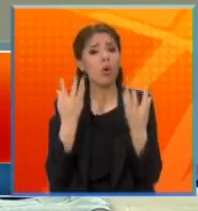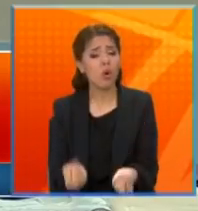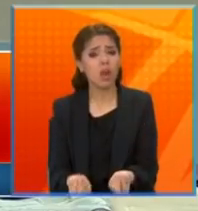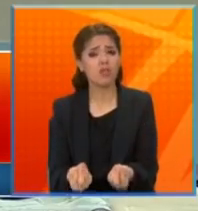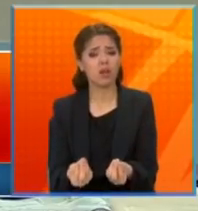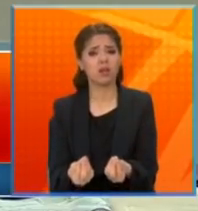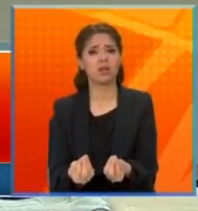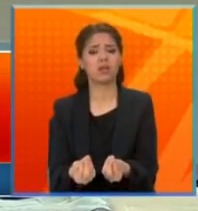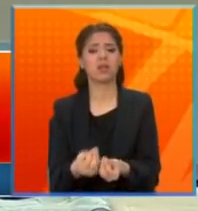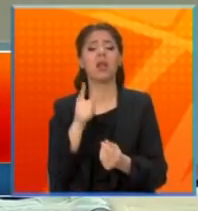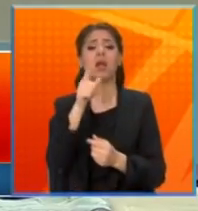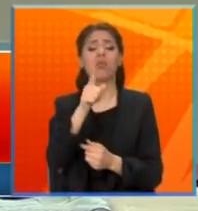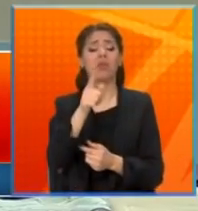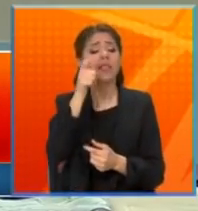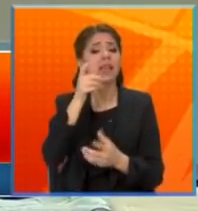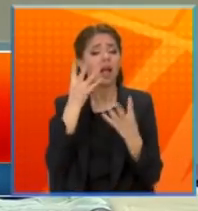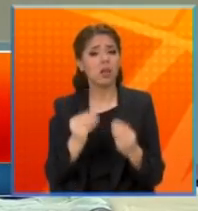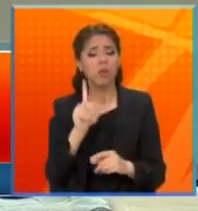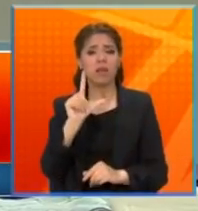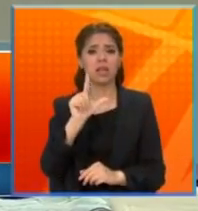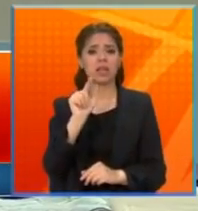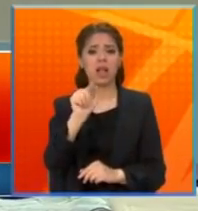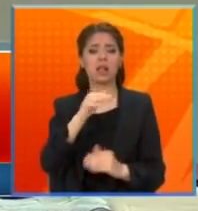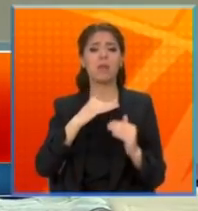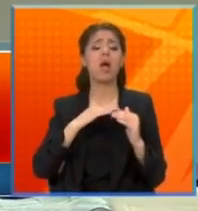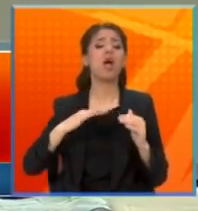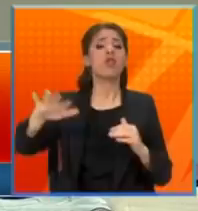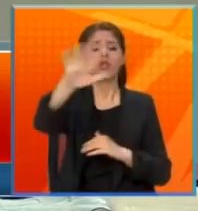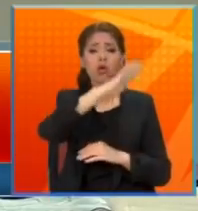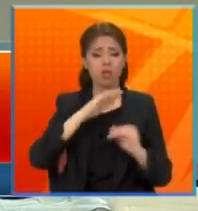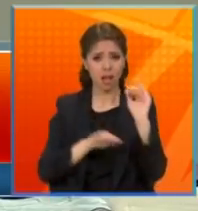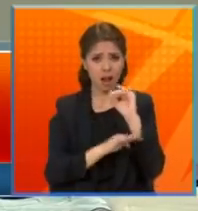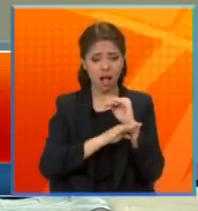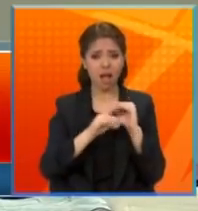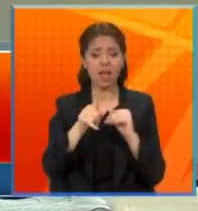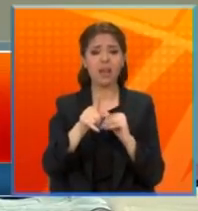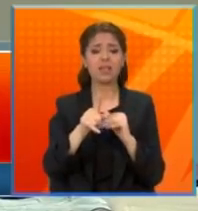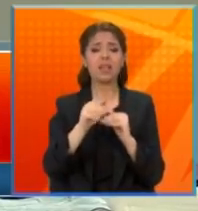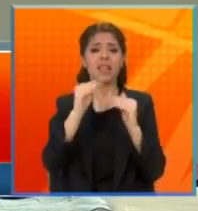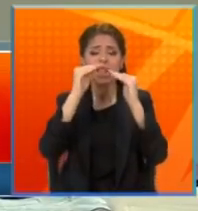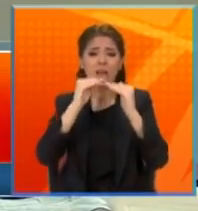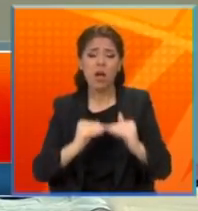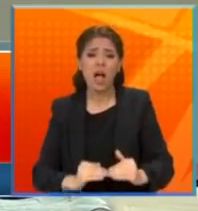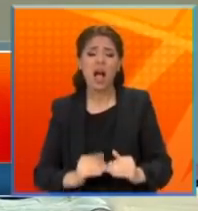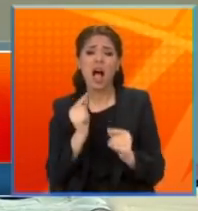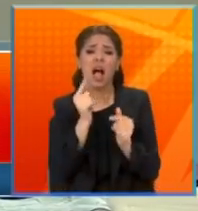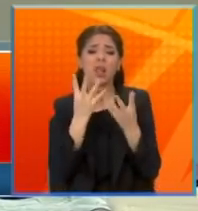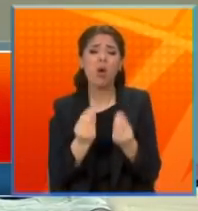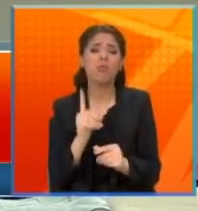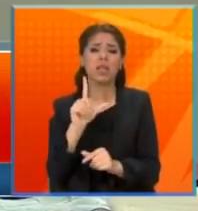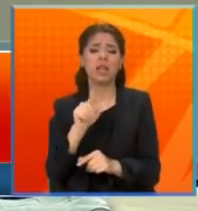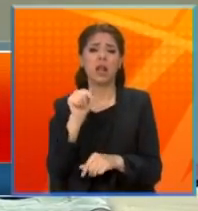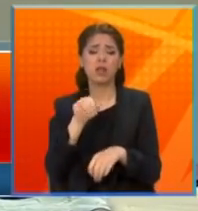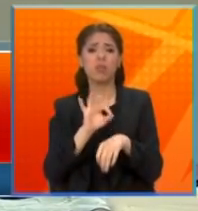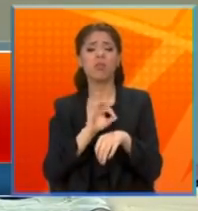olacaktır. Dikkatli olmalısınız. Sosyal hayatınızı asgari düzeye indirmelisiniz. Şu